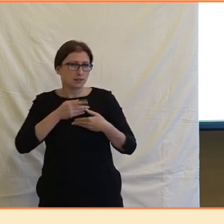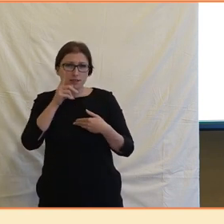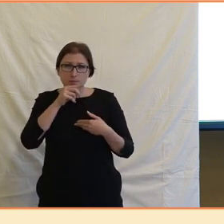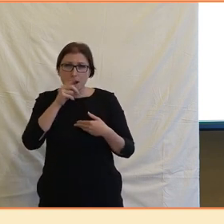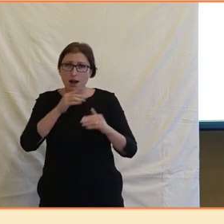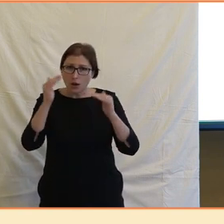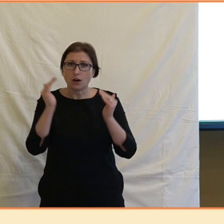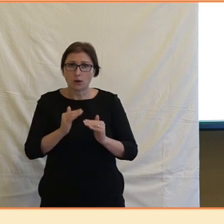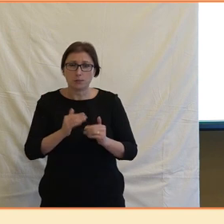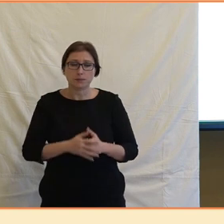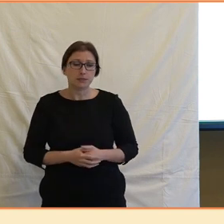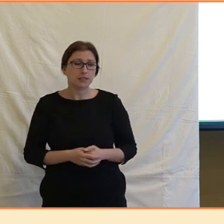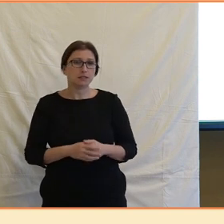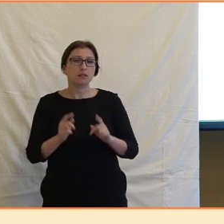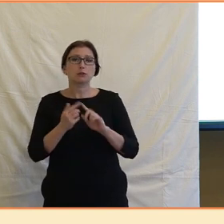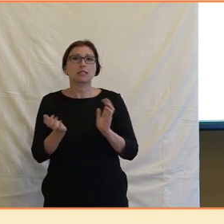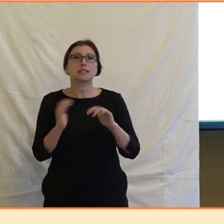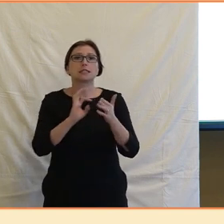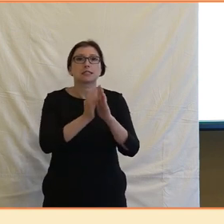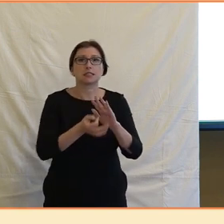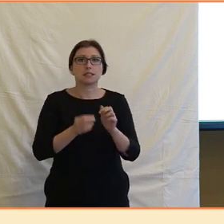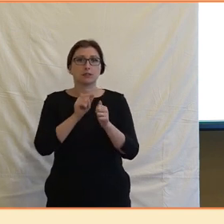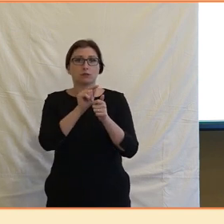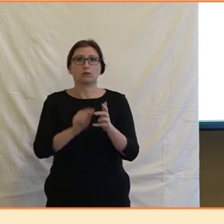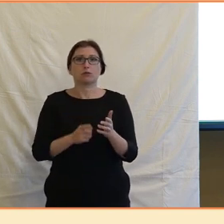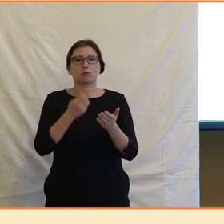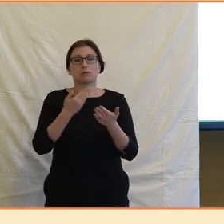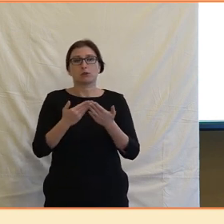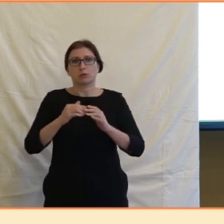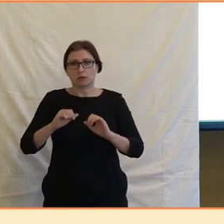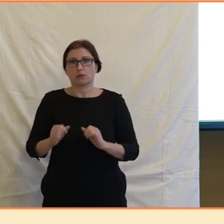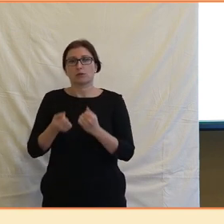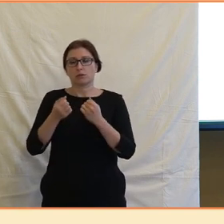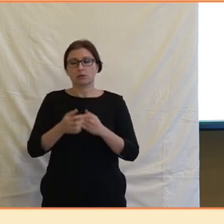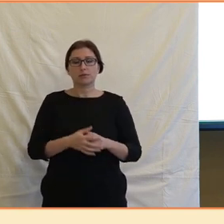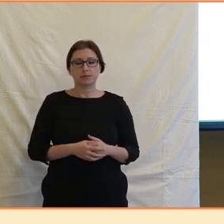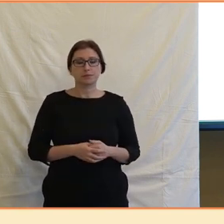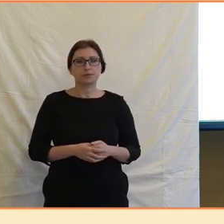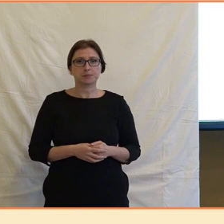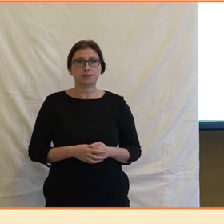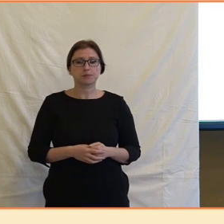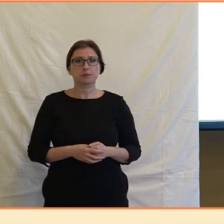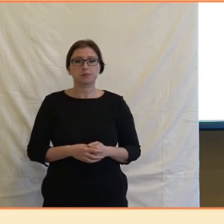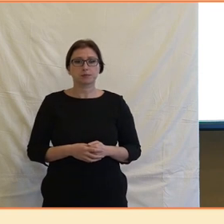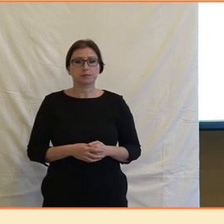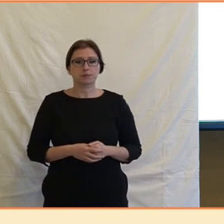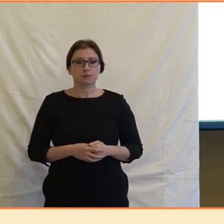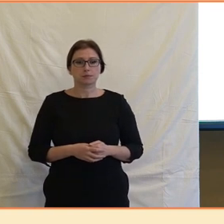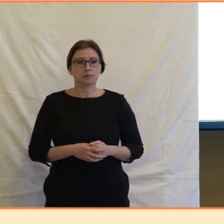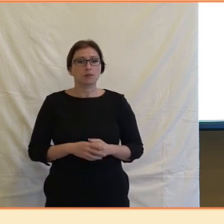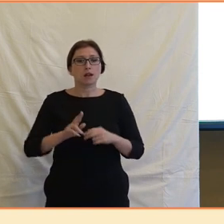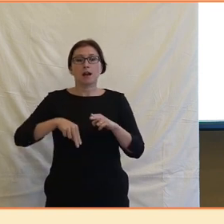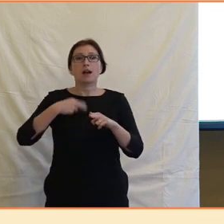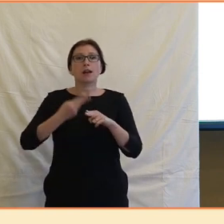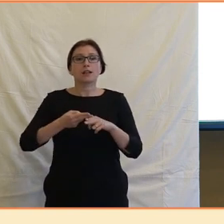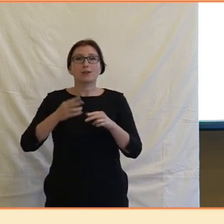informací o nějakých srazech a podobných věcech, takže tohle je další problém. No a